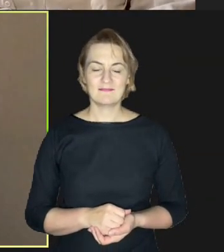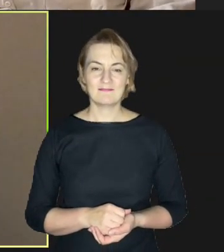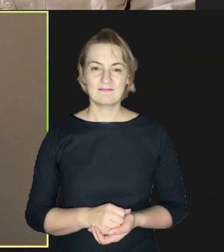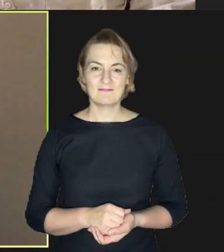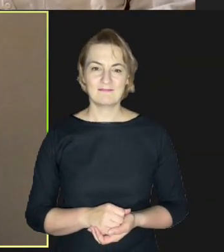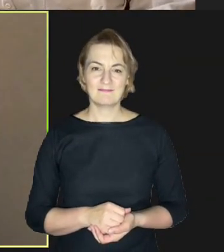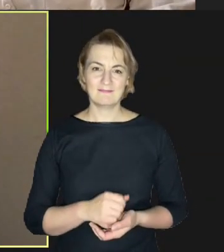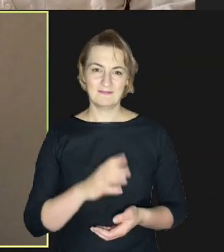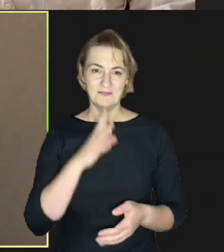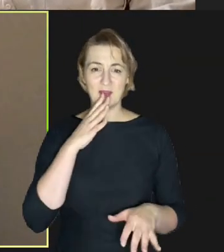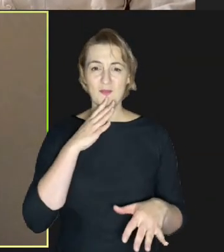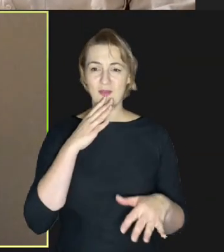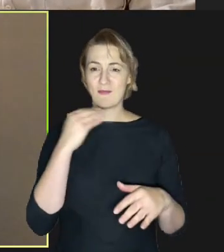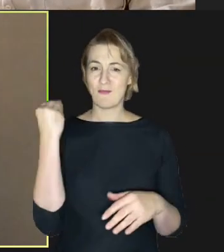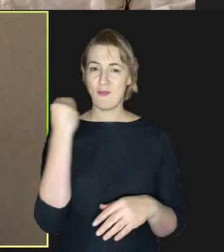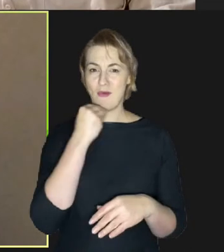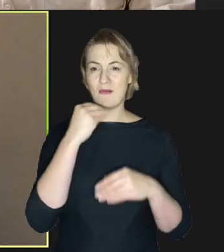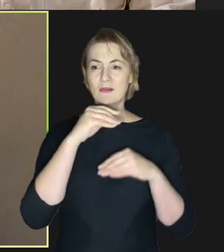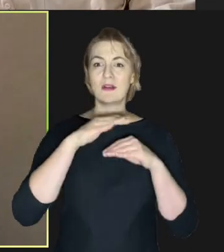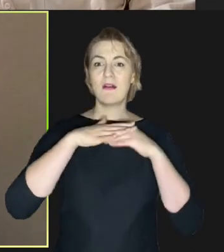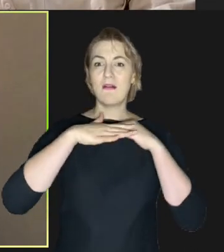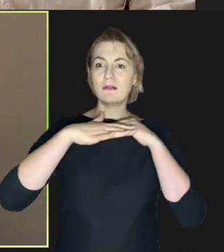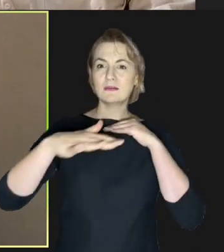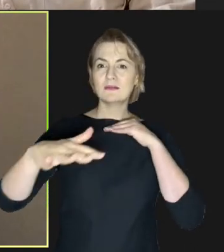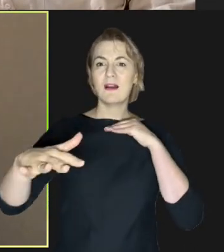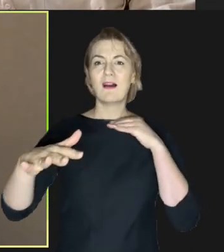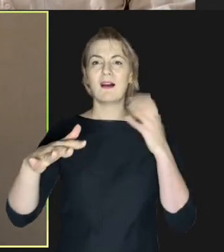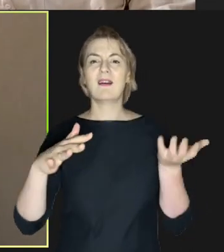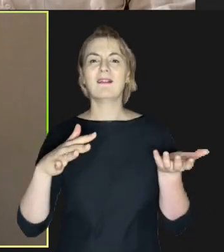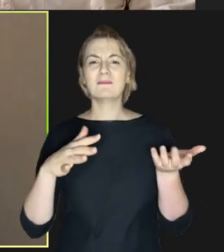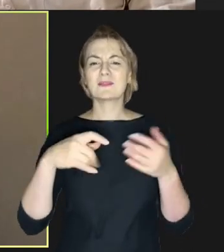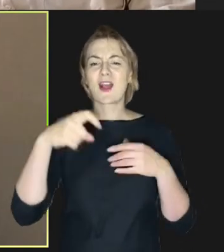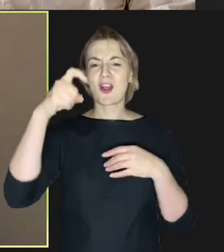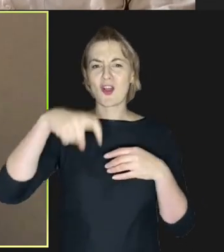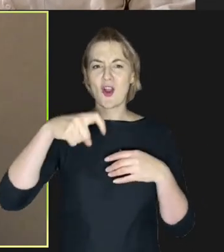kropla wody w oceanie pytała, jaka jest moja więź z oceanem.